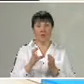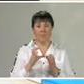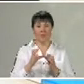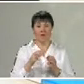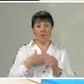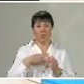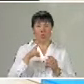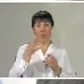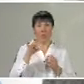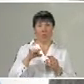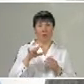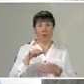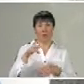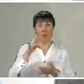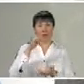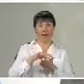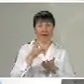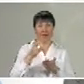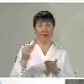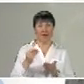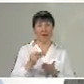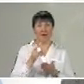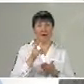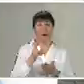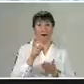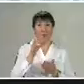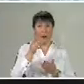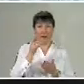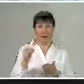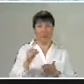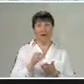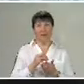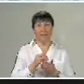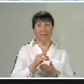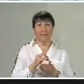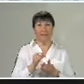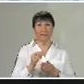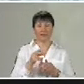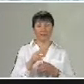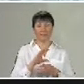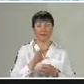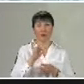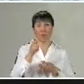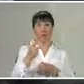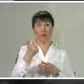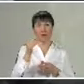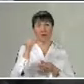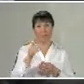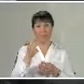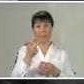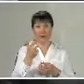россию хабаровске барнауле липецке и новосибирске итог 350 готовых предпринимателей с богатым жизненным